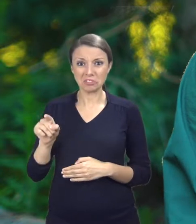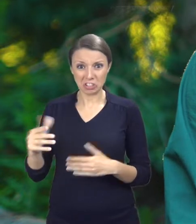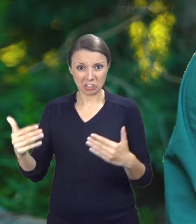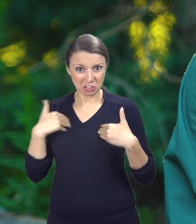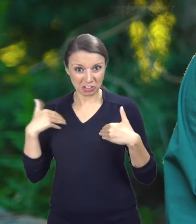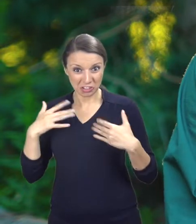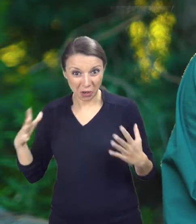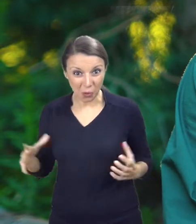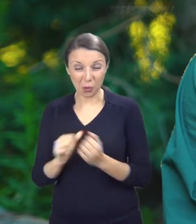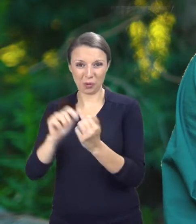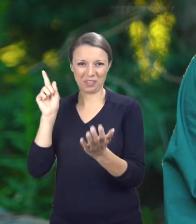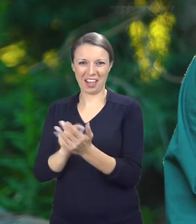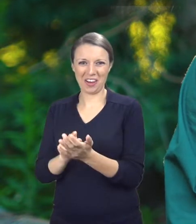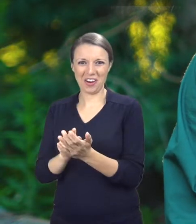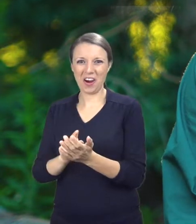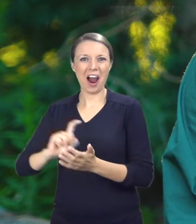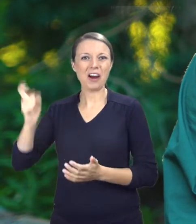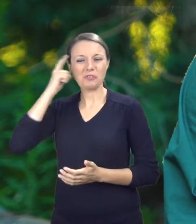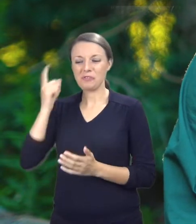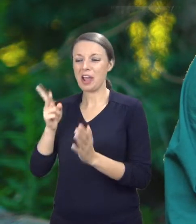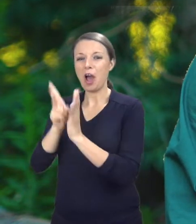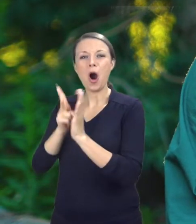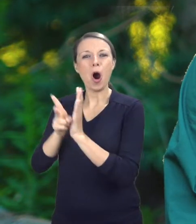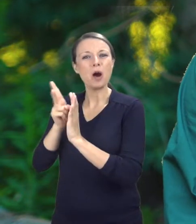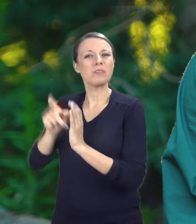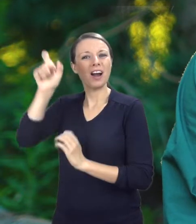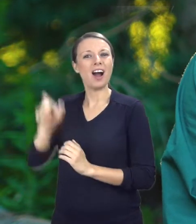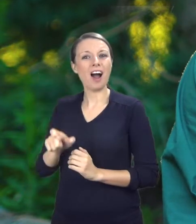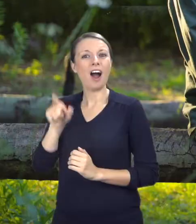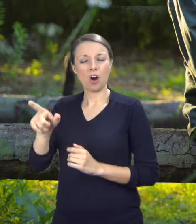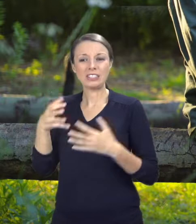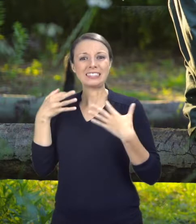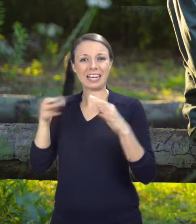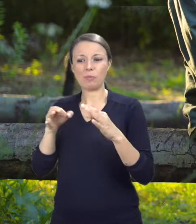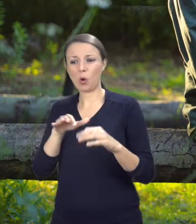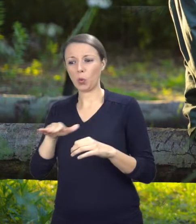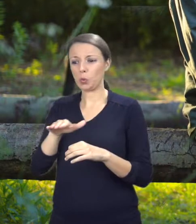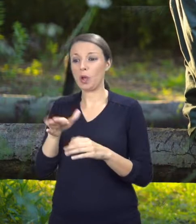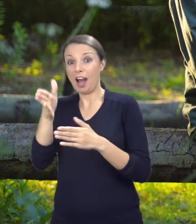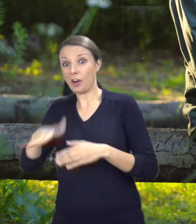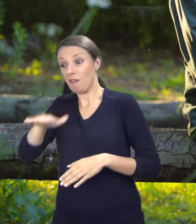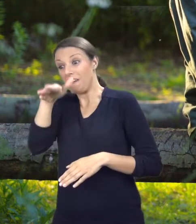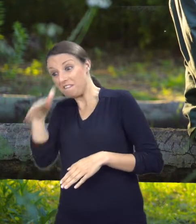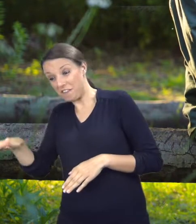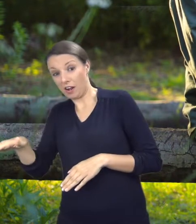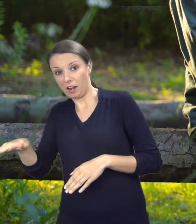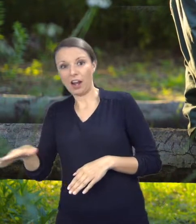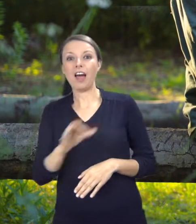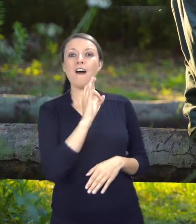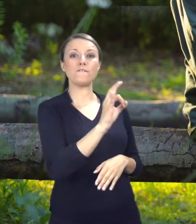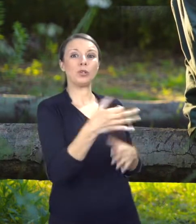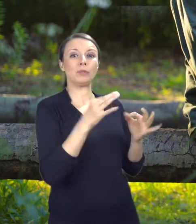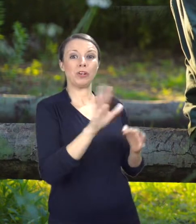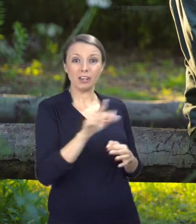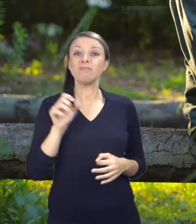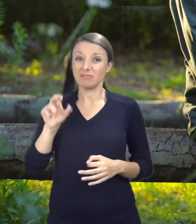uratowałeś życie operatorowi, który wpadł do rowu? Do tego nie swoim samochodem. Tak, nie swoim samochodem, samochodem swojej dziewczyny.